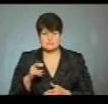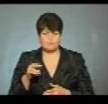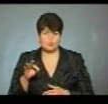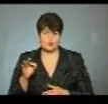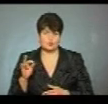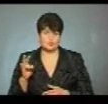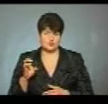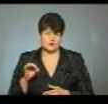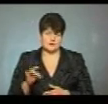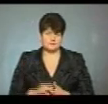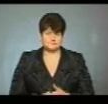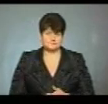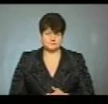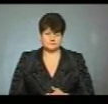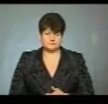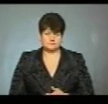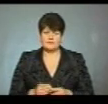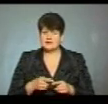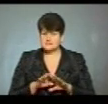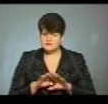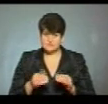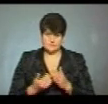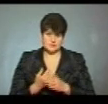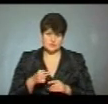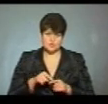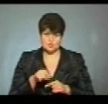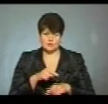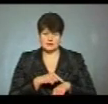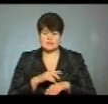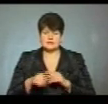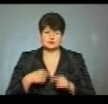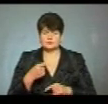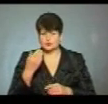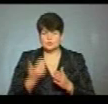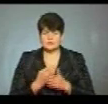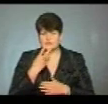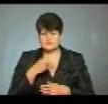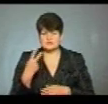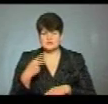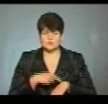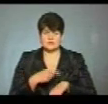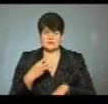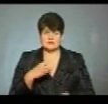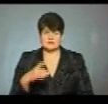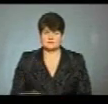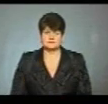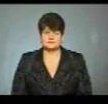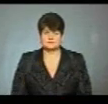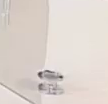Тернополі Леонід Бицюра. Це вся інформація на цю годину. Наступний випуск дивіться о 20:30.